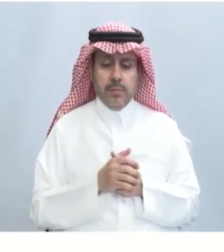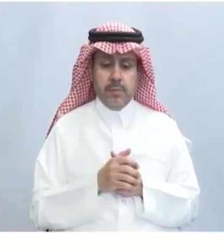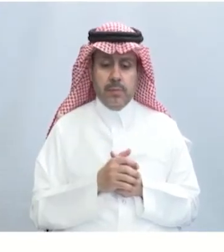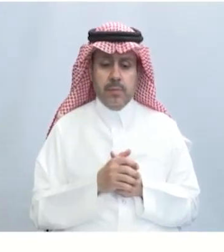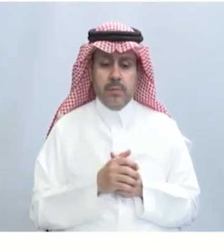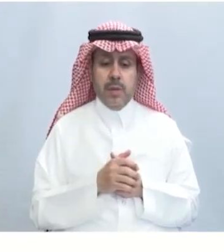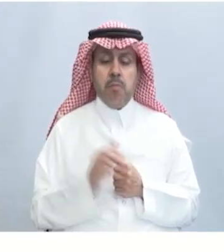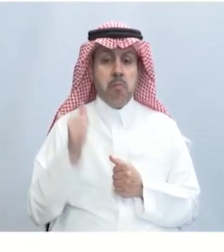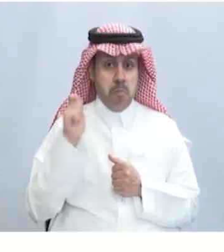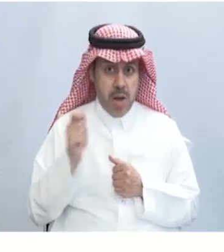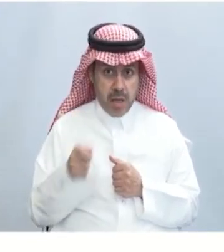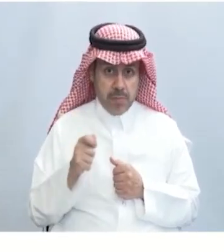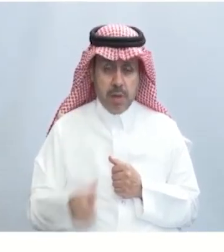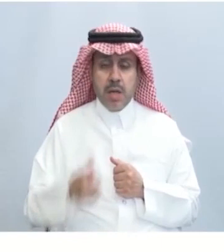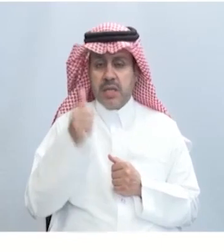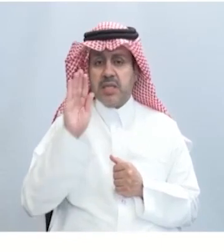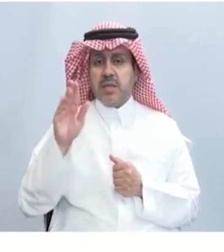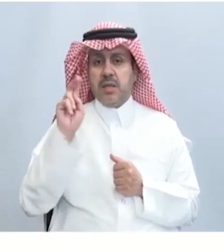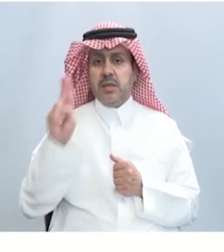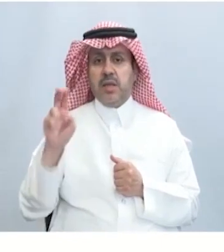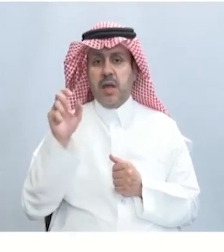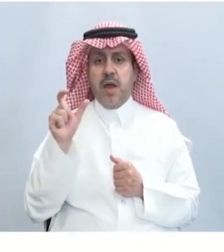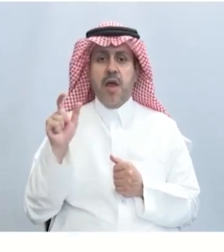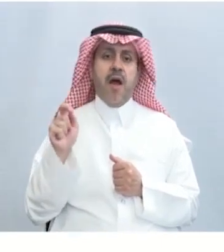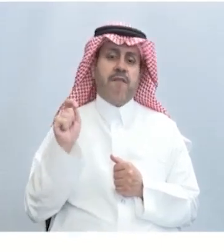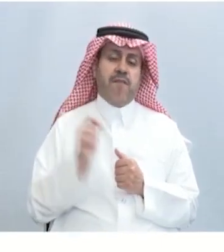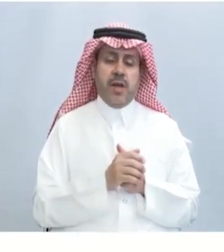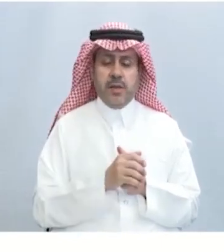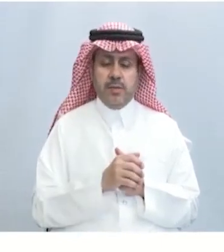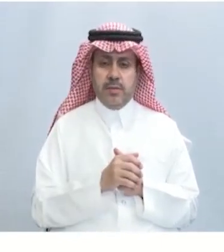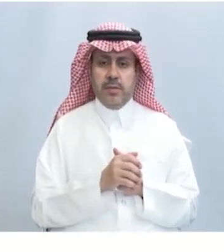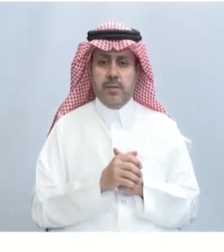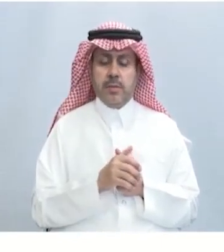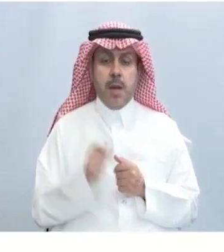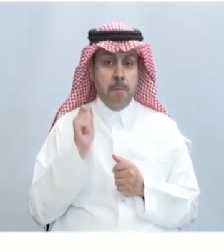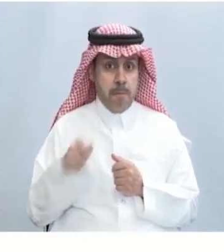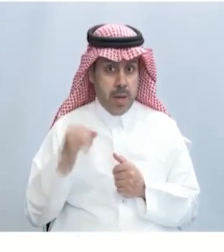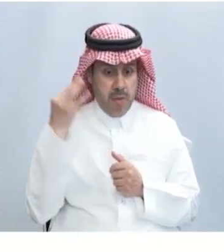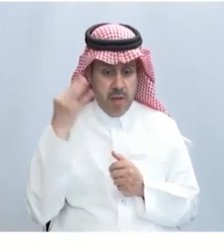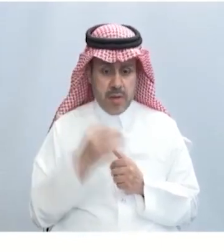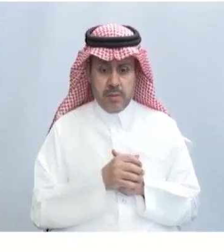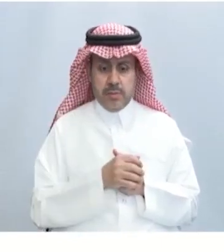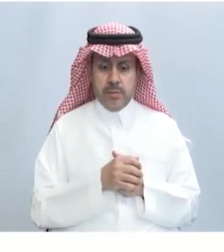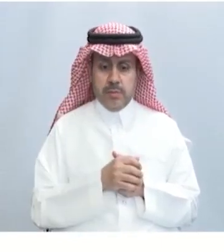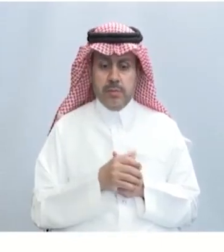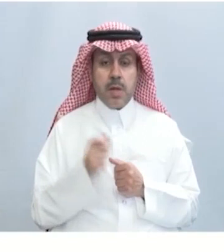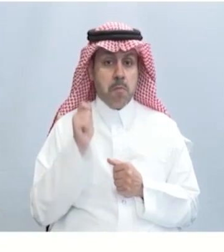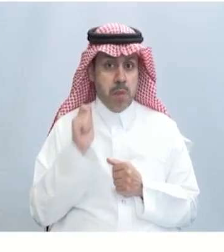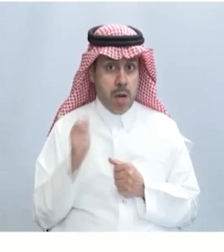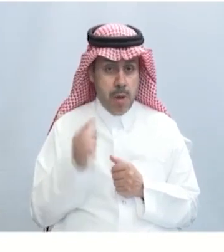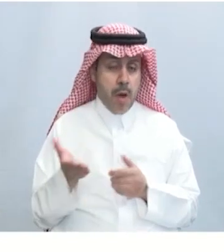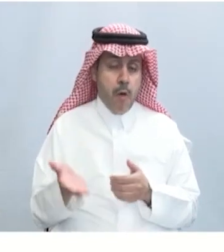تسمى بمحاكم الاستئناف محاكم الاستئناف واما المحكمه الثالثه والقسم الثالث هي ما تسمى